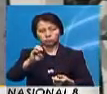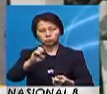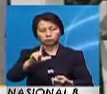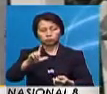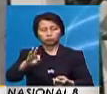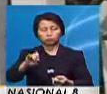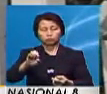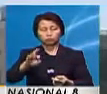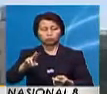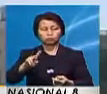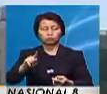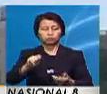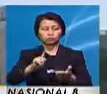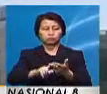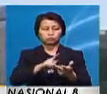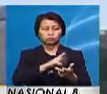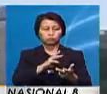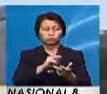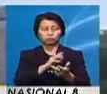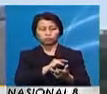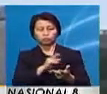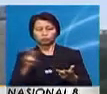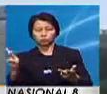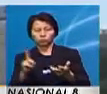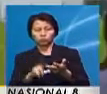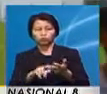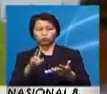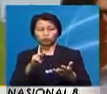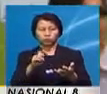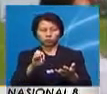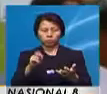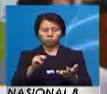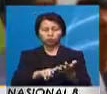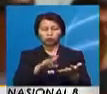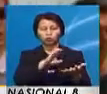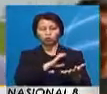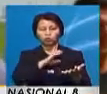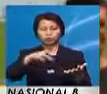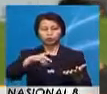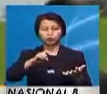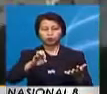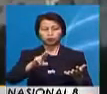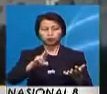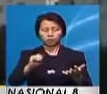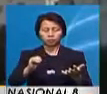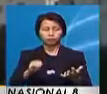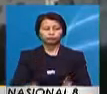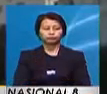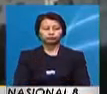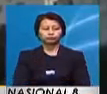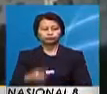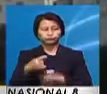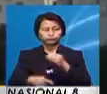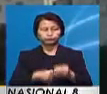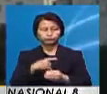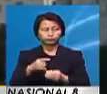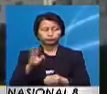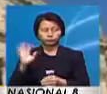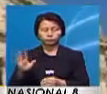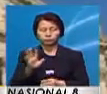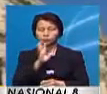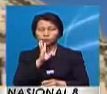Madius Tangau, Pegawai Kanan Kementerian Luar, Kementerian Dalam Negeri dan juga Polis Diraja Malaysia. Menyentuh perdagangan